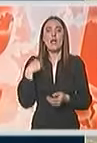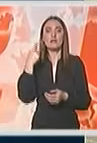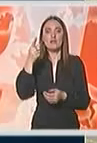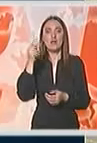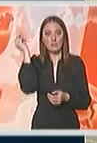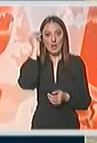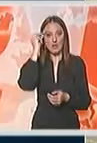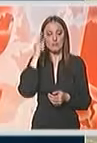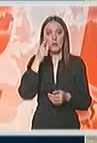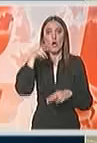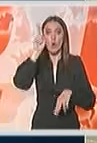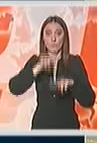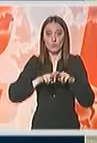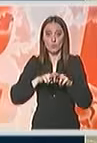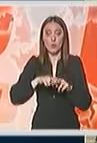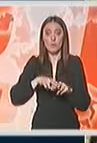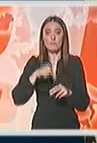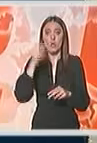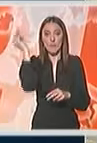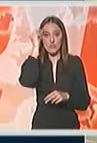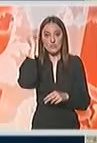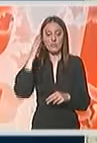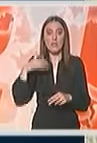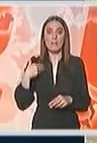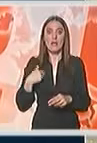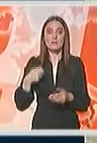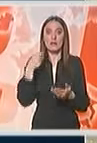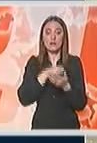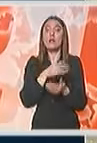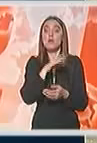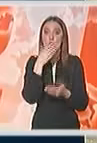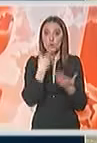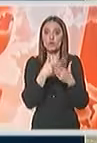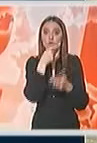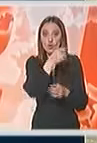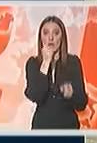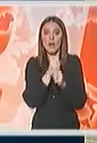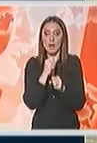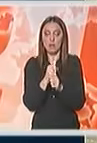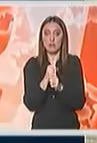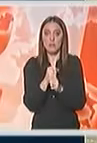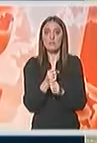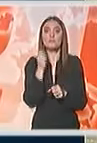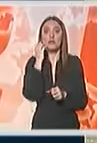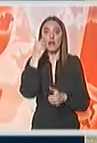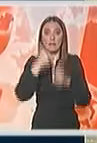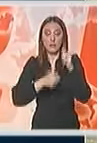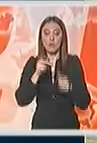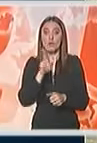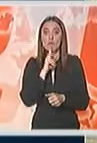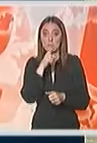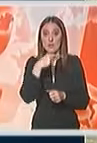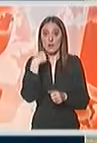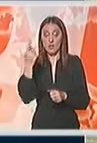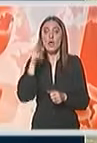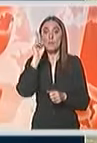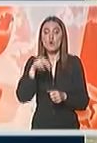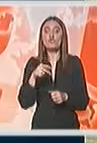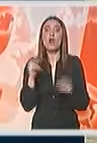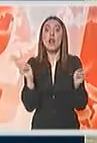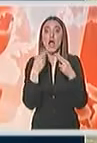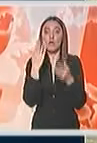je omeđen odlukom o obrazovanju Fonda za mlade talente i na osnovu toga radi. Znači, kandidat koga ste pomenuli može vrlo